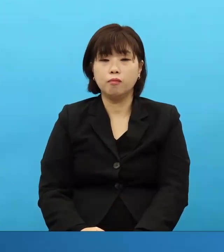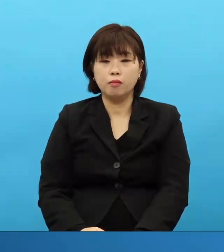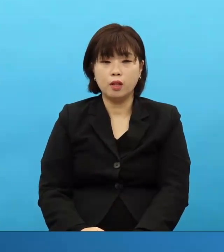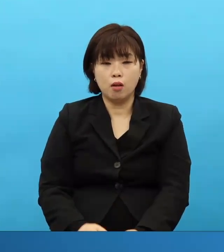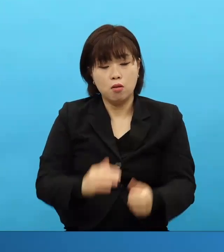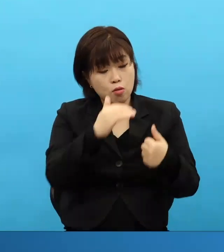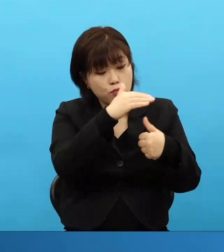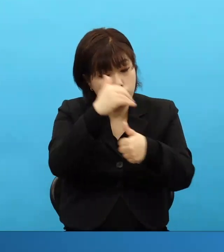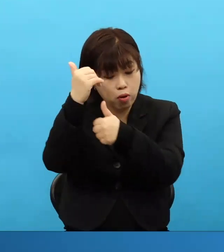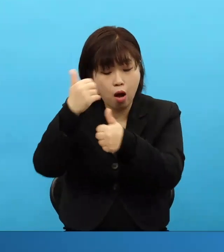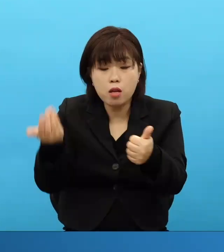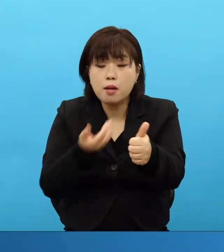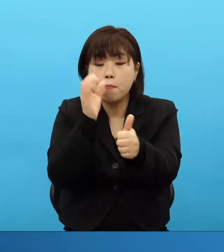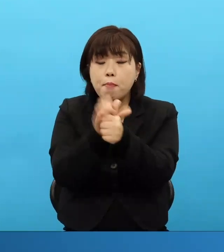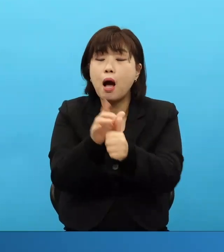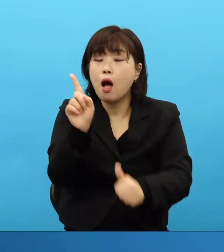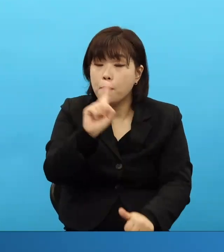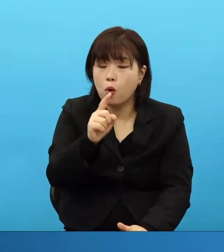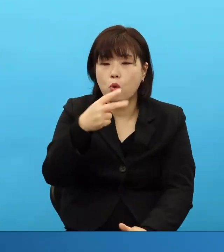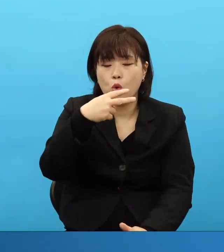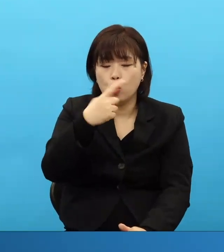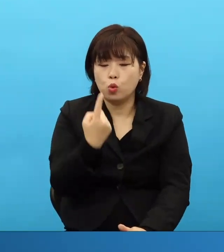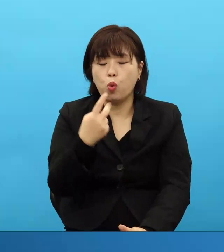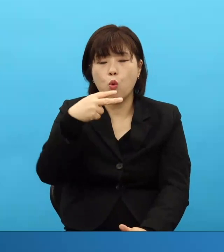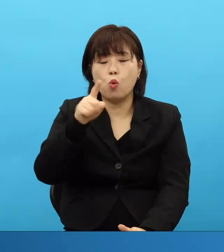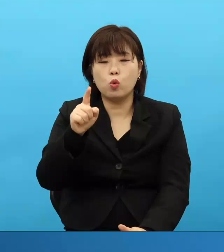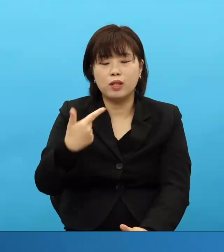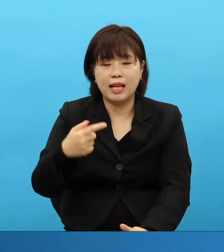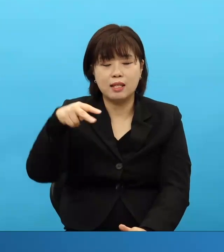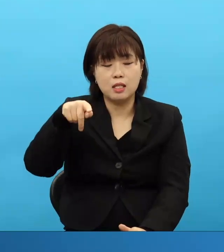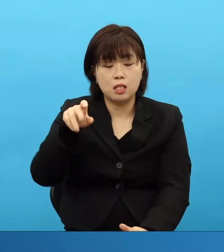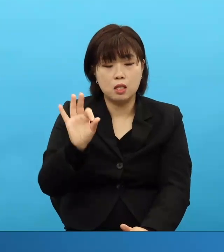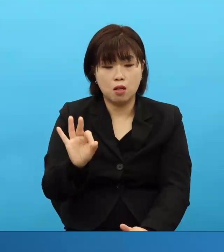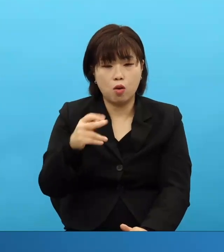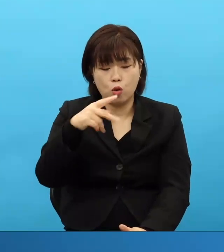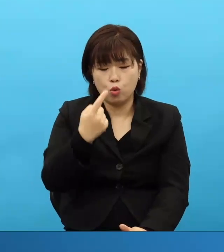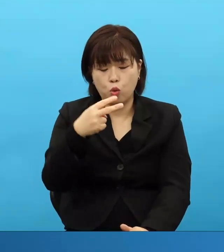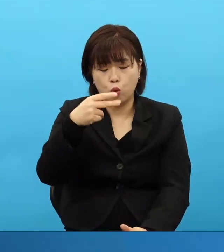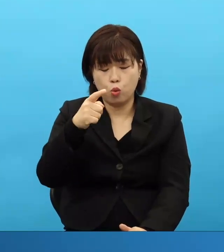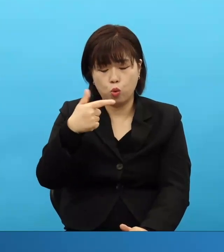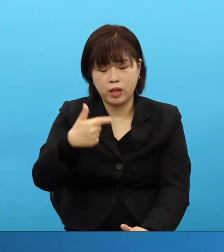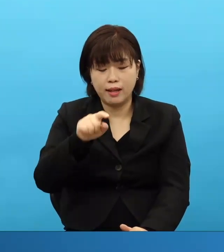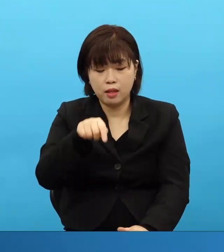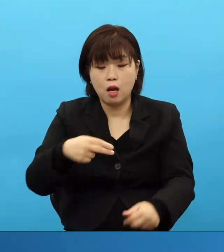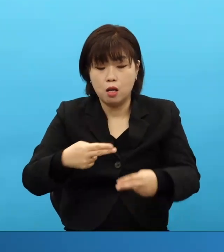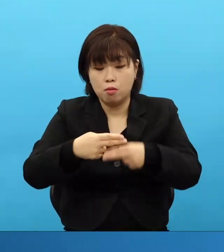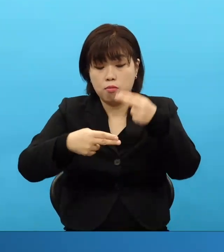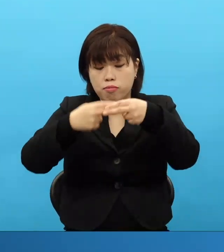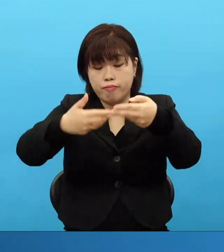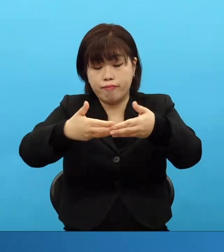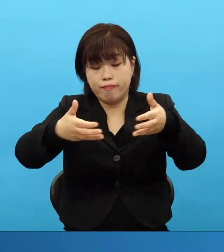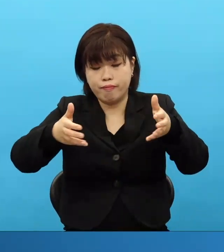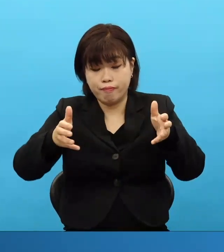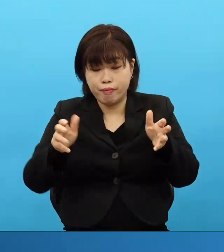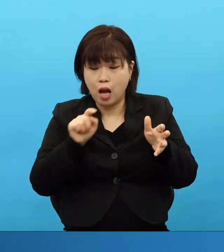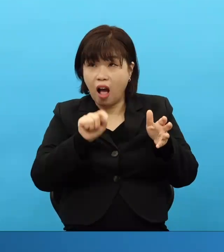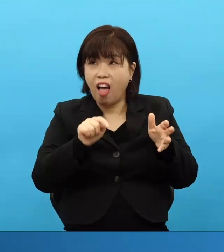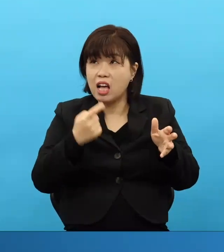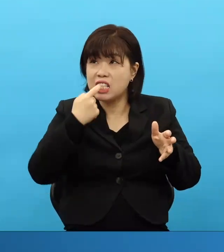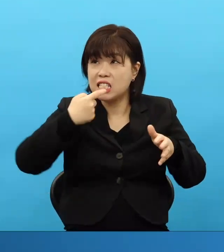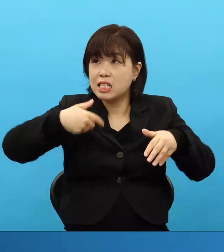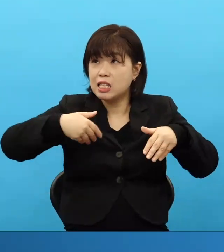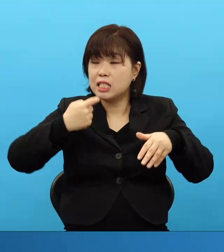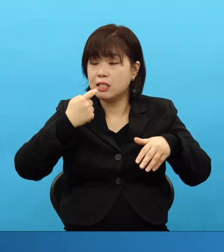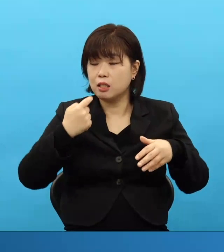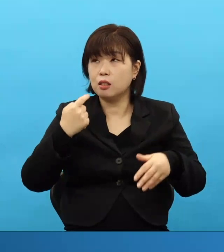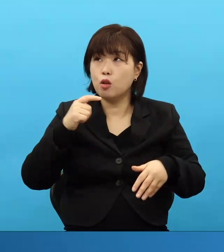도단성 운동을 펴는 겁니다. he raises the Dothan 예, movement. 반드시 이름 잘 알고 있는 내용 아닙니까? And you're very familiar with this content. 하나님이 바벨론을